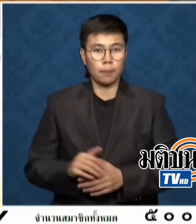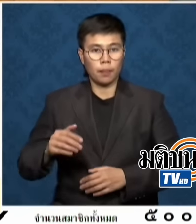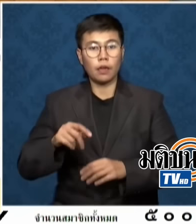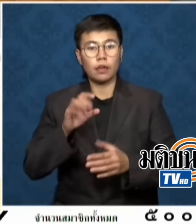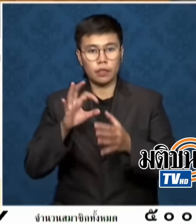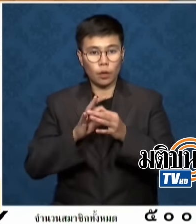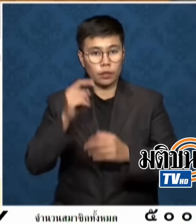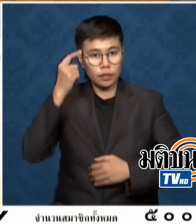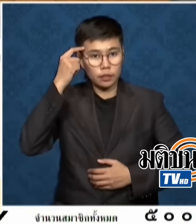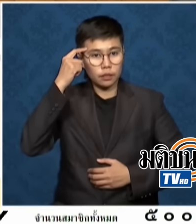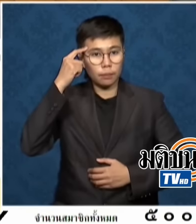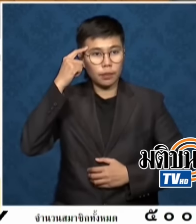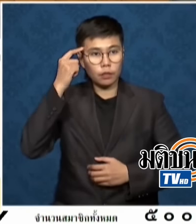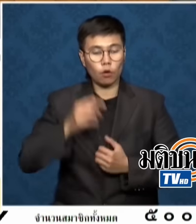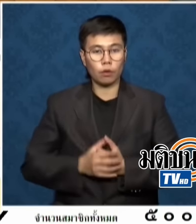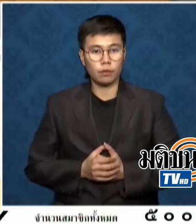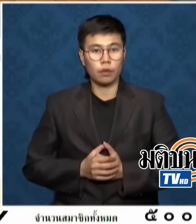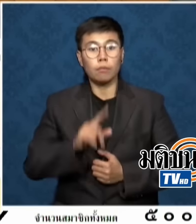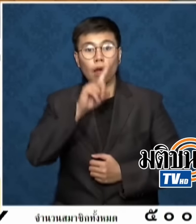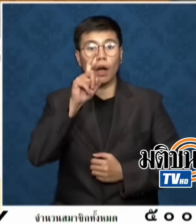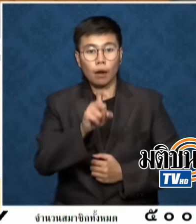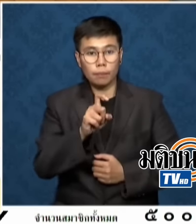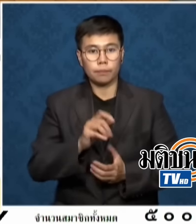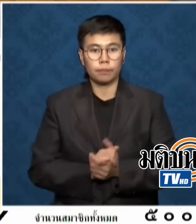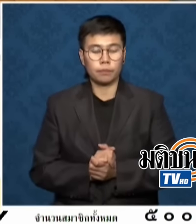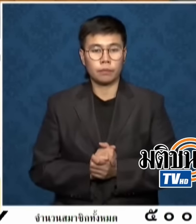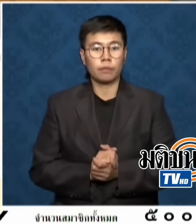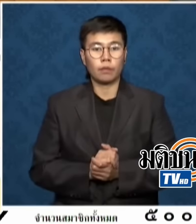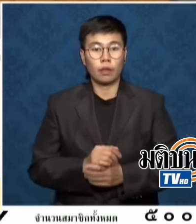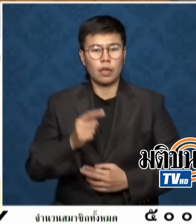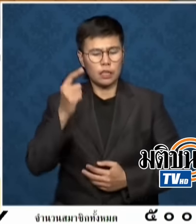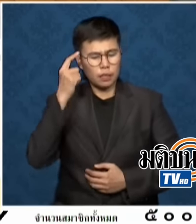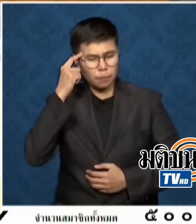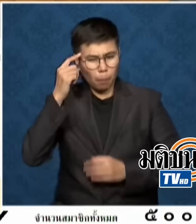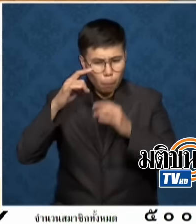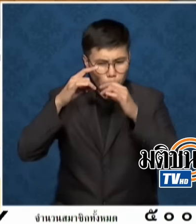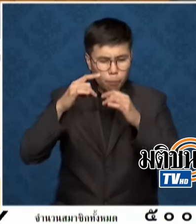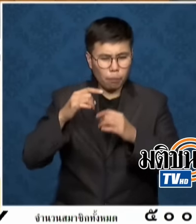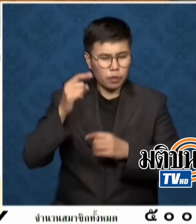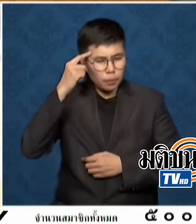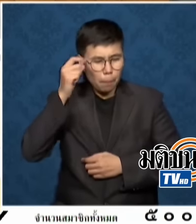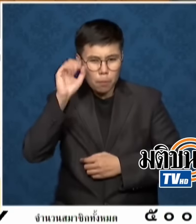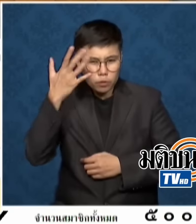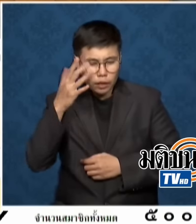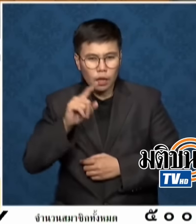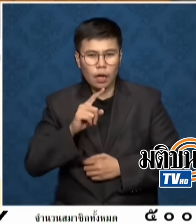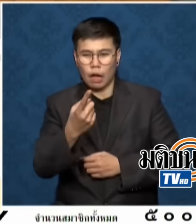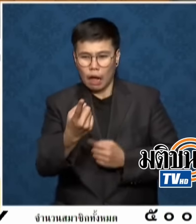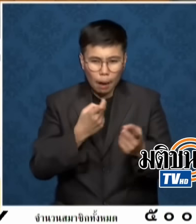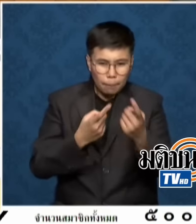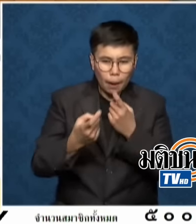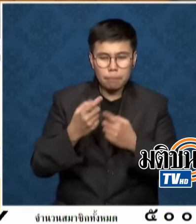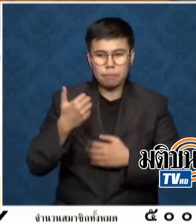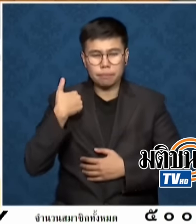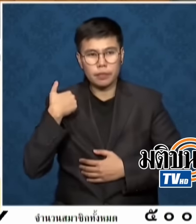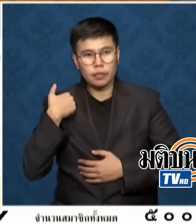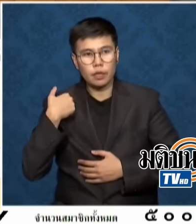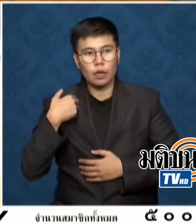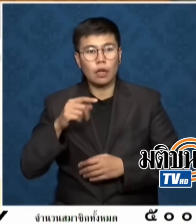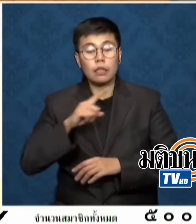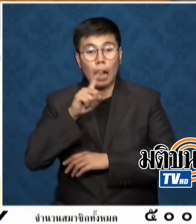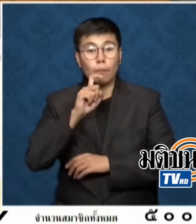คติที่เกิดจากคำถามหรือว่าอคติที่เกิดจากการไม่เข้าใจในการคำถามต่างๆนานาที่มีคำถามเกิดขึ้น